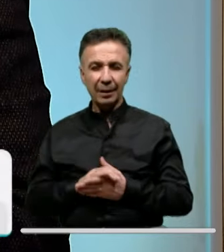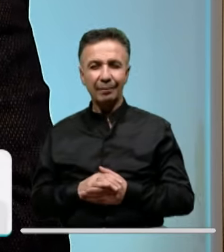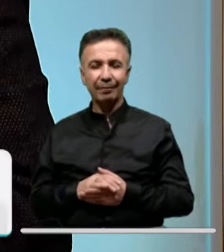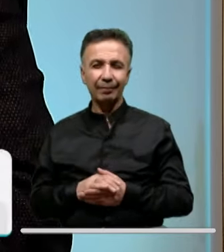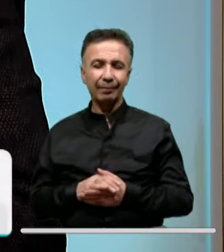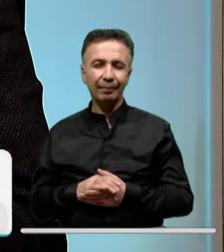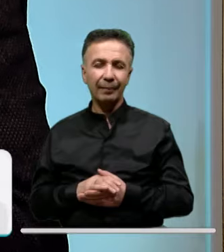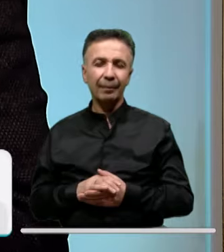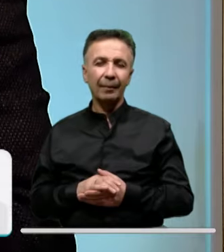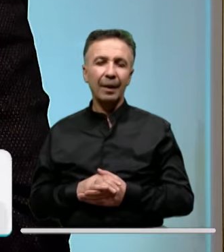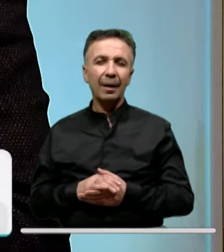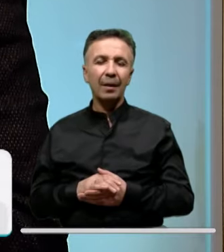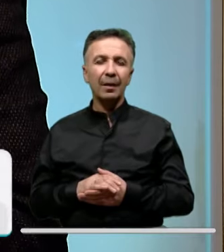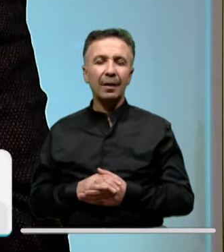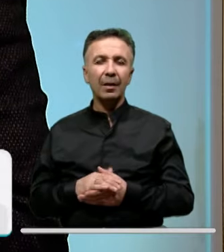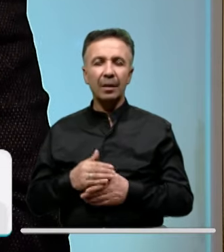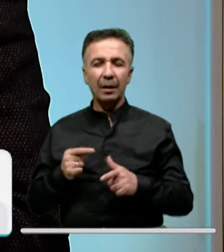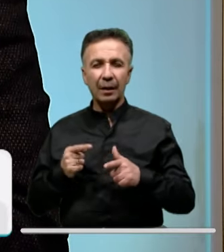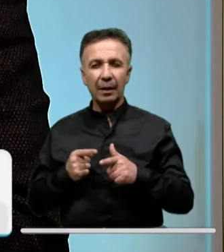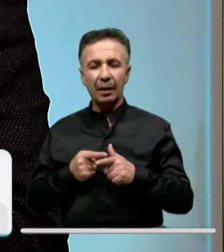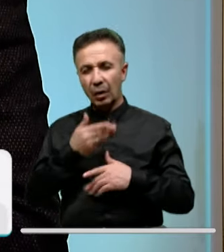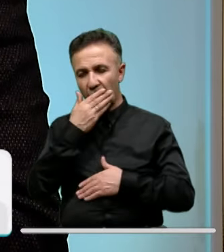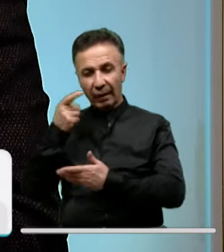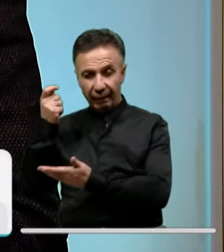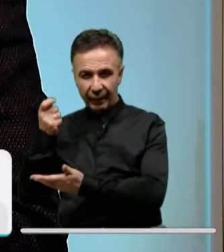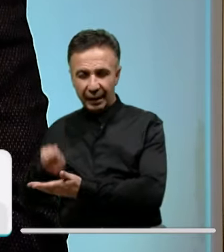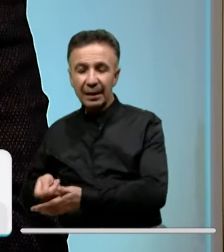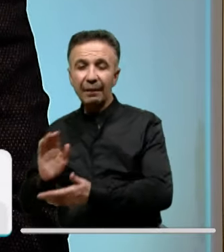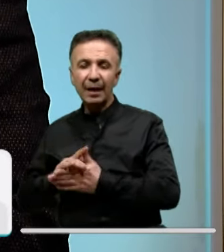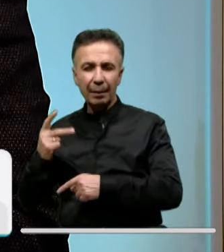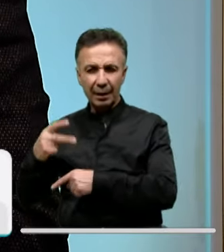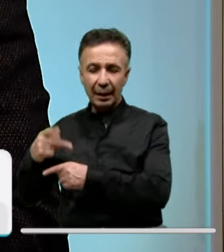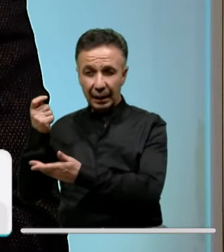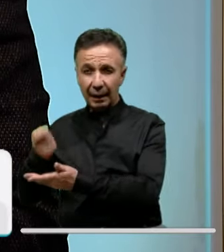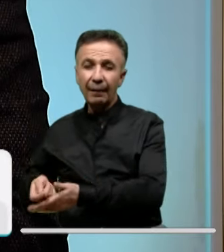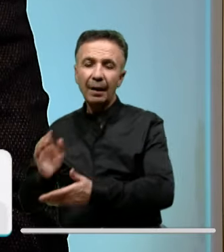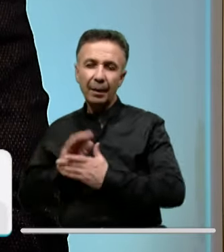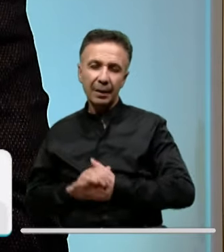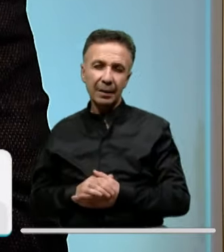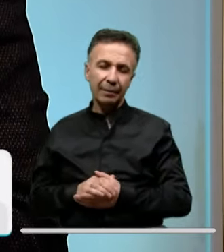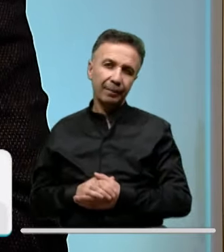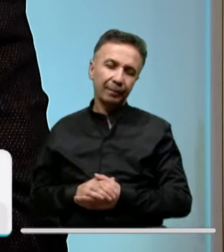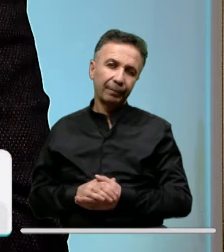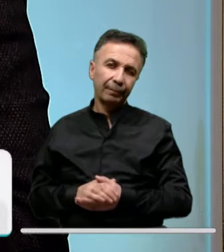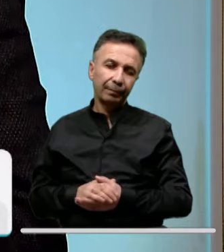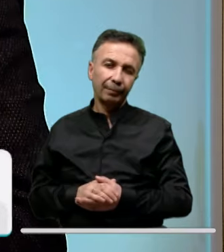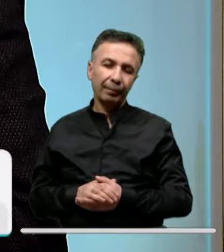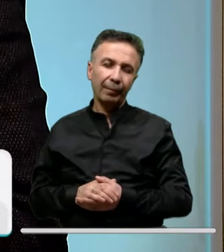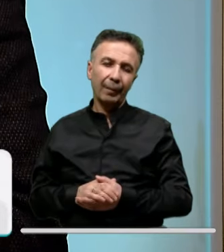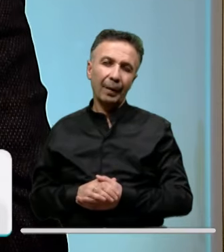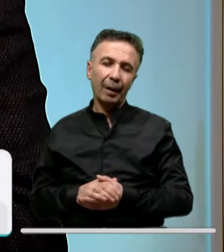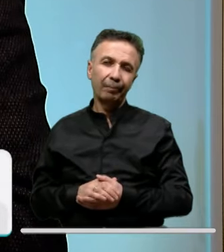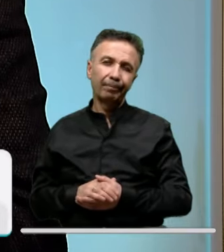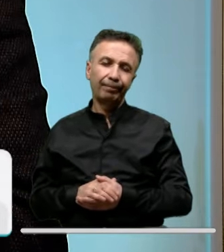hatta çocuklarının çocuklarına ne yapamaz? Fitresini, fidyesini, zekatını, değil mi? Adağını vesairesine ne yapamaz? Bunlara